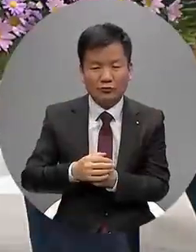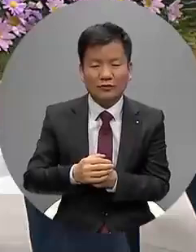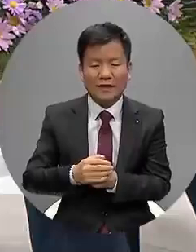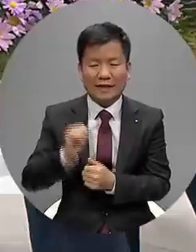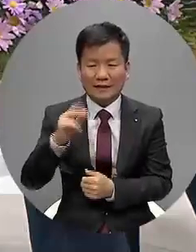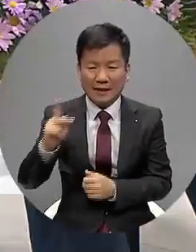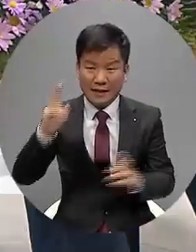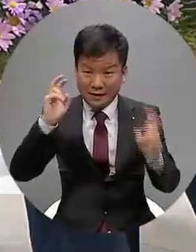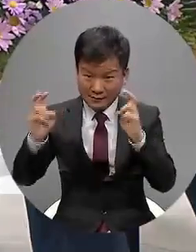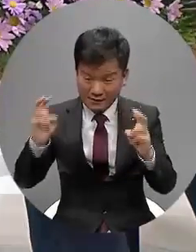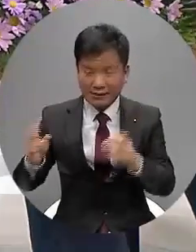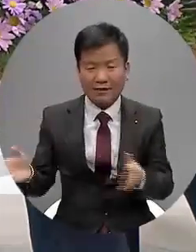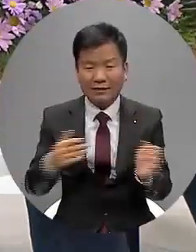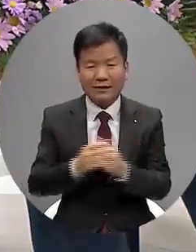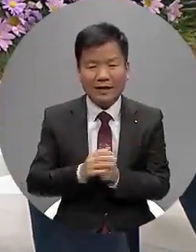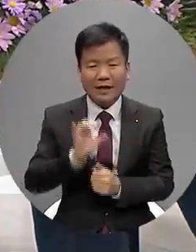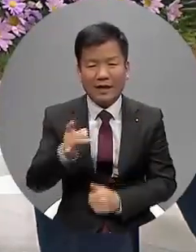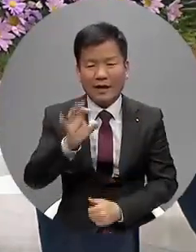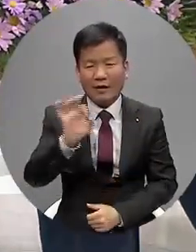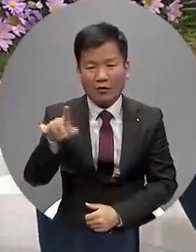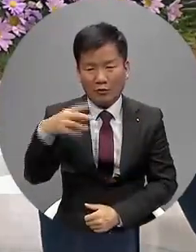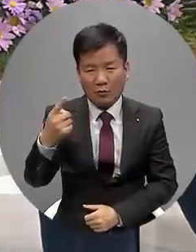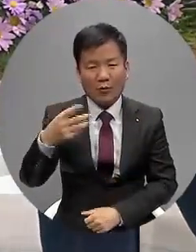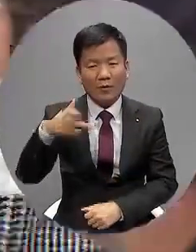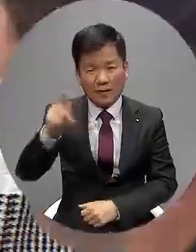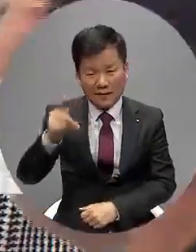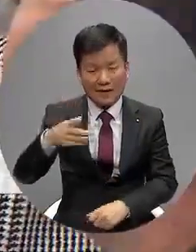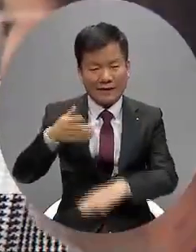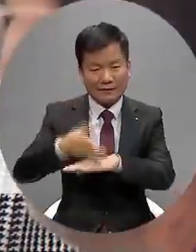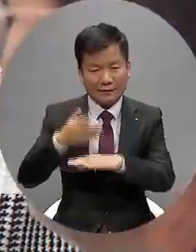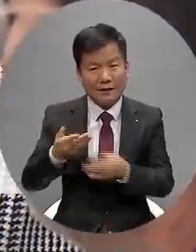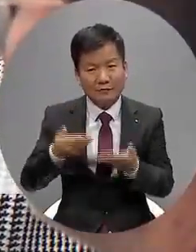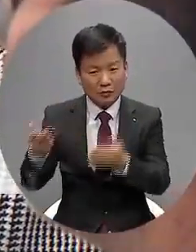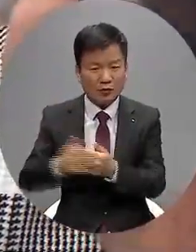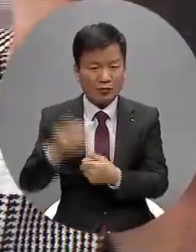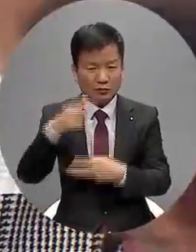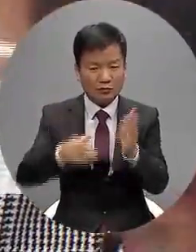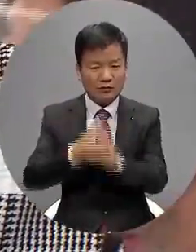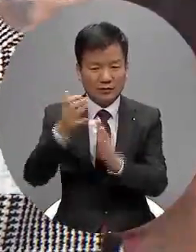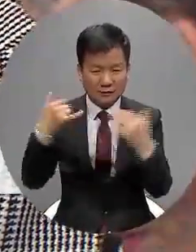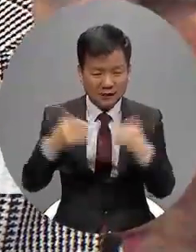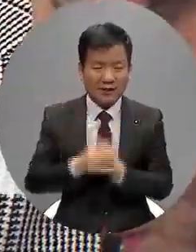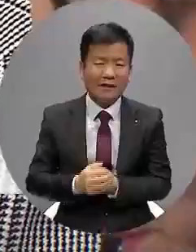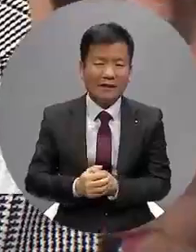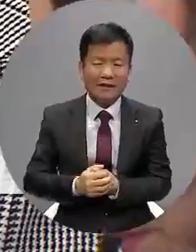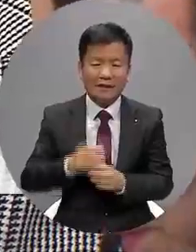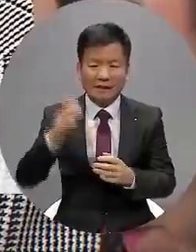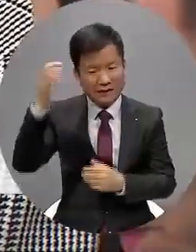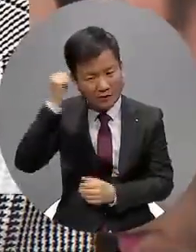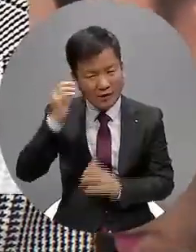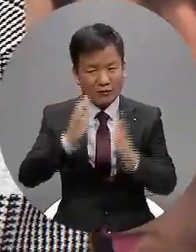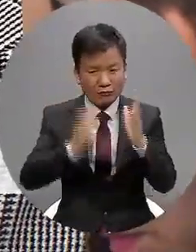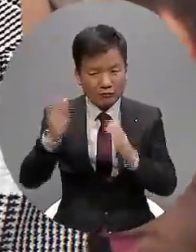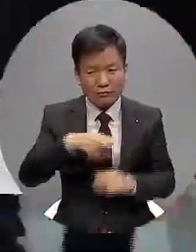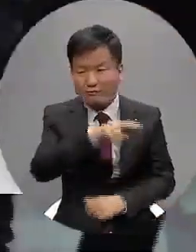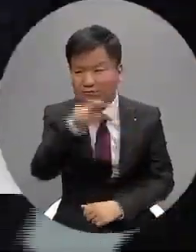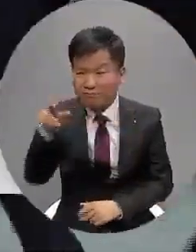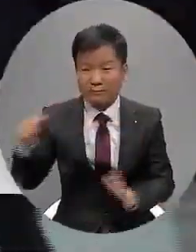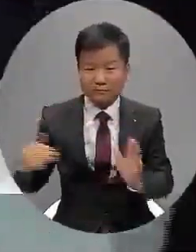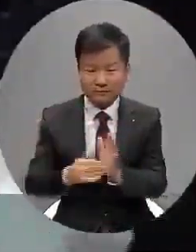상공회의소와 SK하이닉스, 에어로케이 등의 감사를 표하고 청주 시민 아카이브, 기억의 숲을